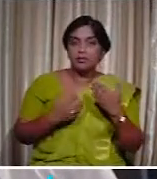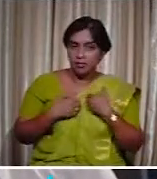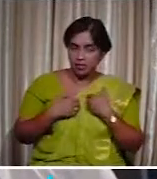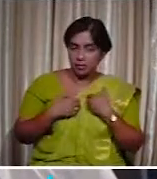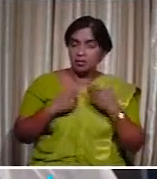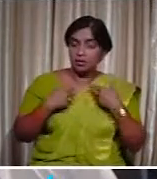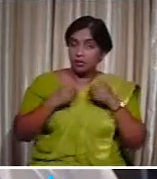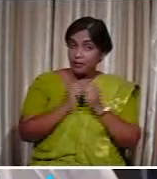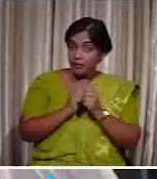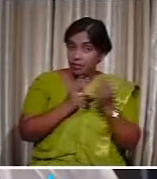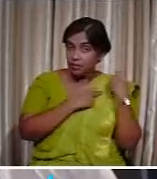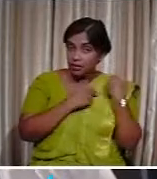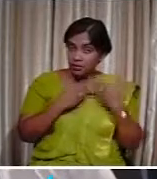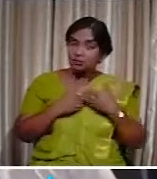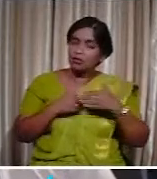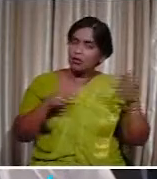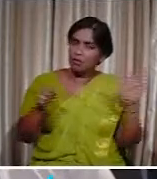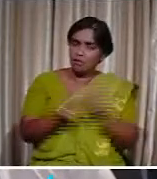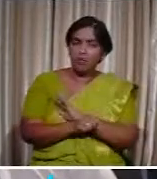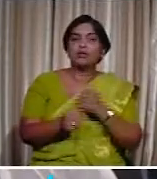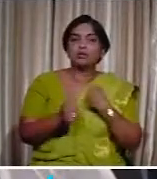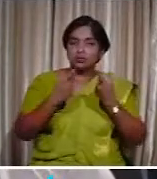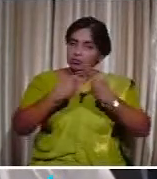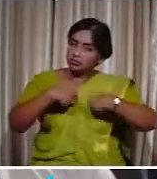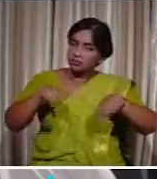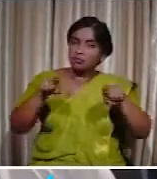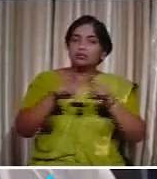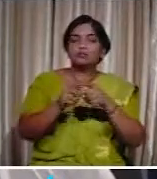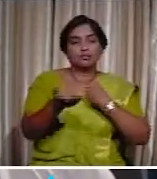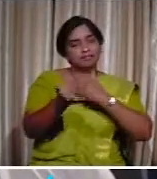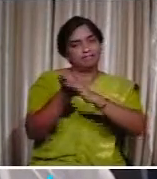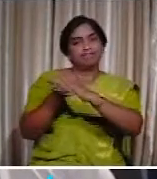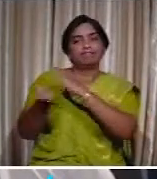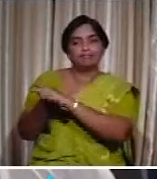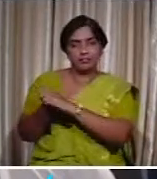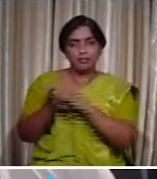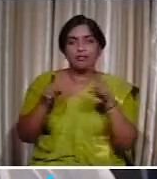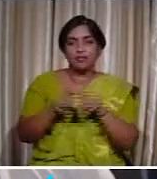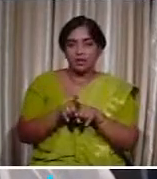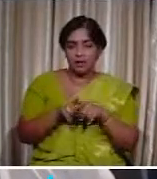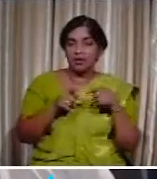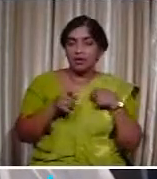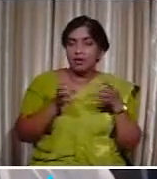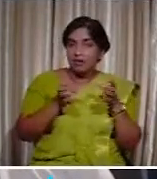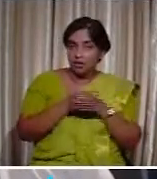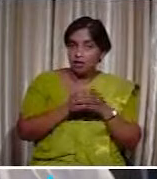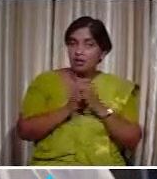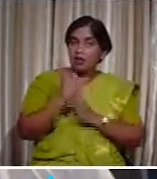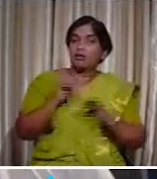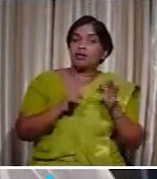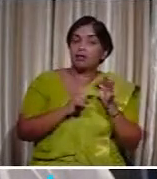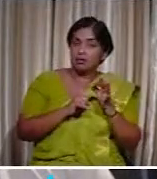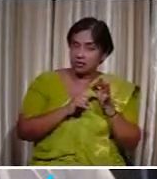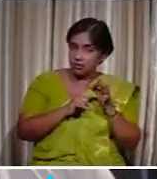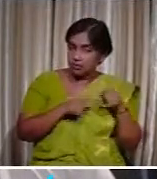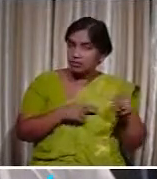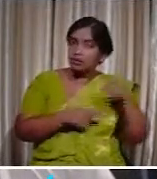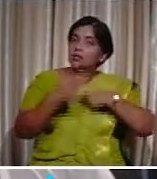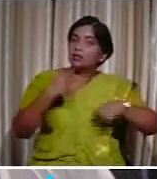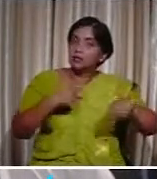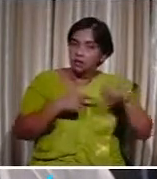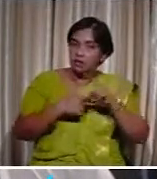सीमाव तुल मम पुलुवं उप्परिम विदियट हेमोटम कैपवीम कर एनिसा अपे कंडायमे मंत्रीवरुंगे